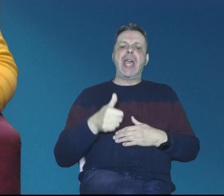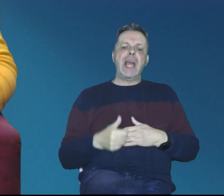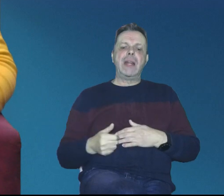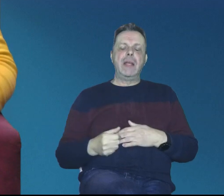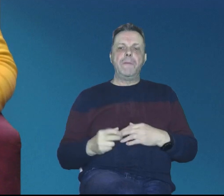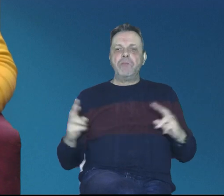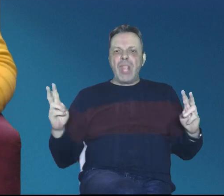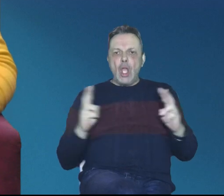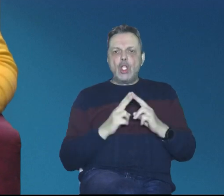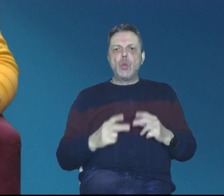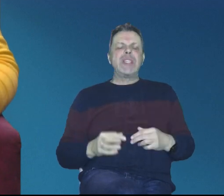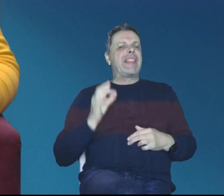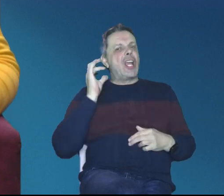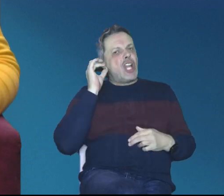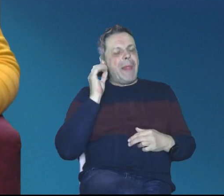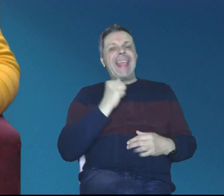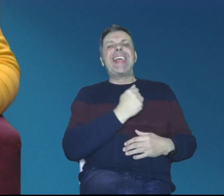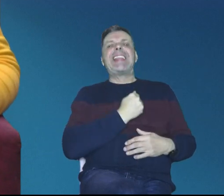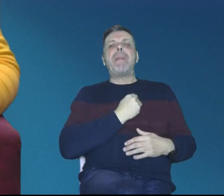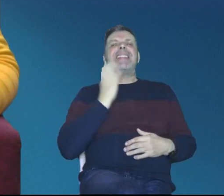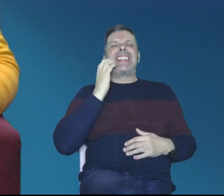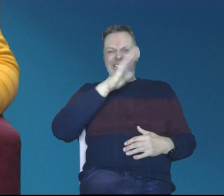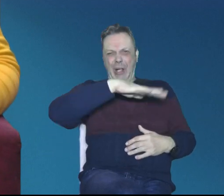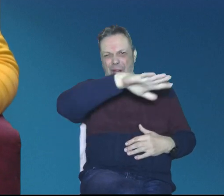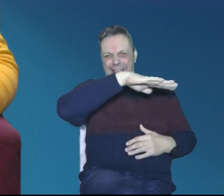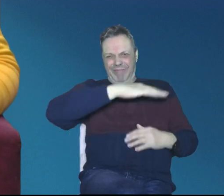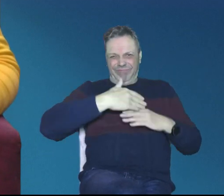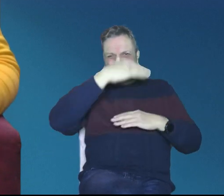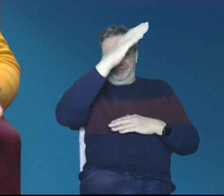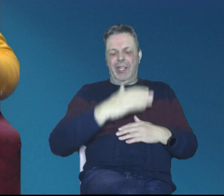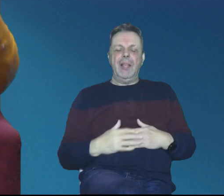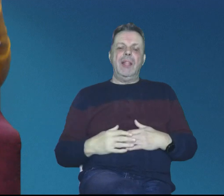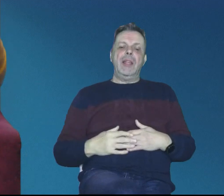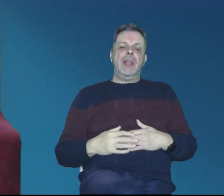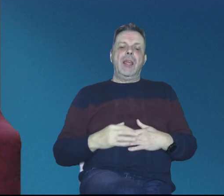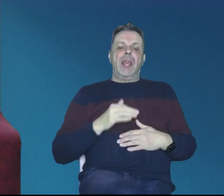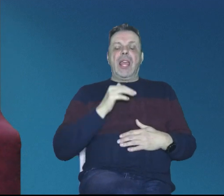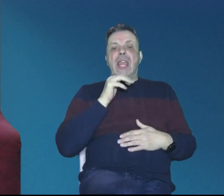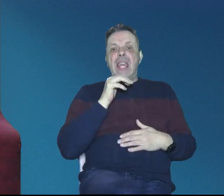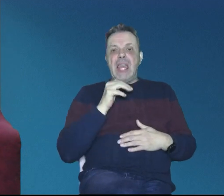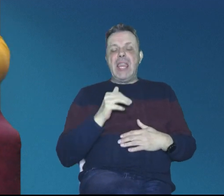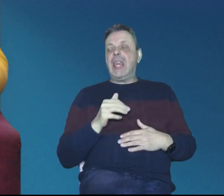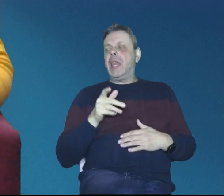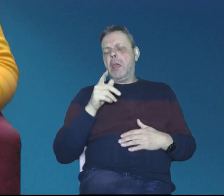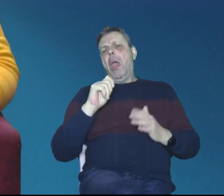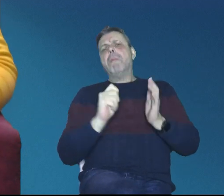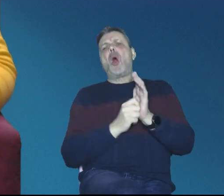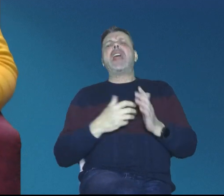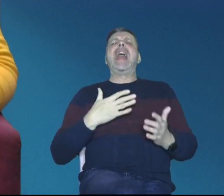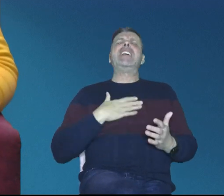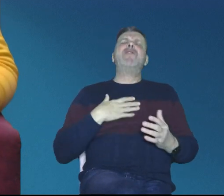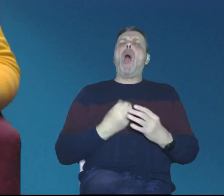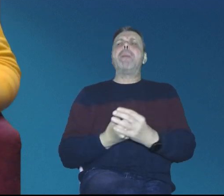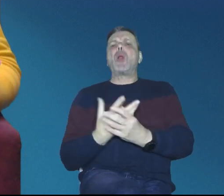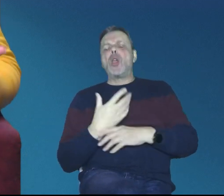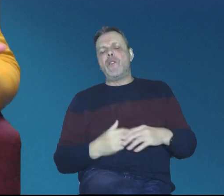jedan susret žene iz Dalmatinske Zagore, koja je fiktivni lik moj i gore